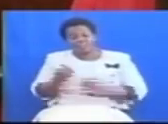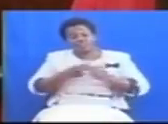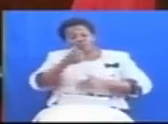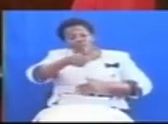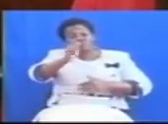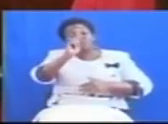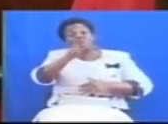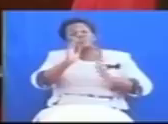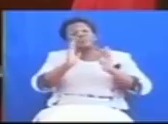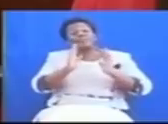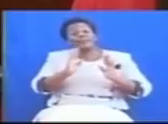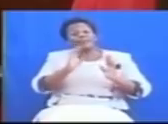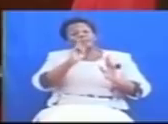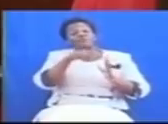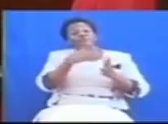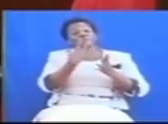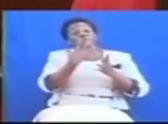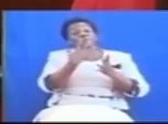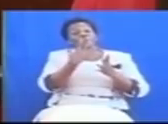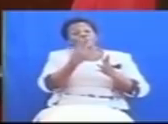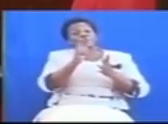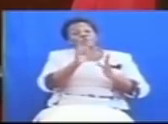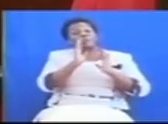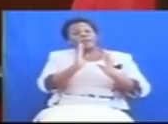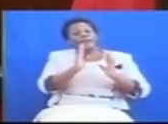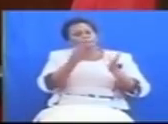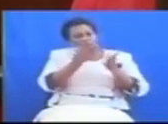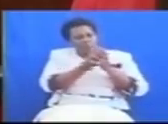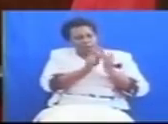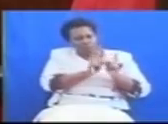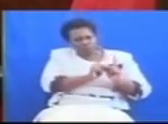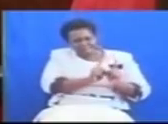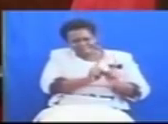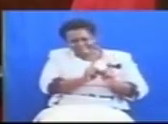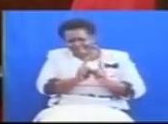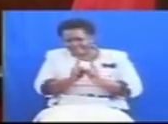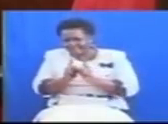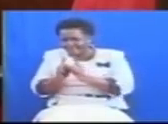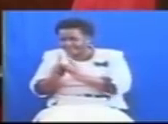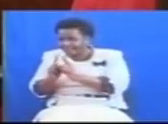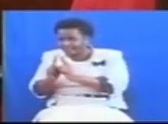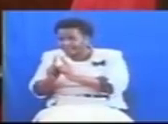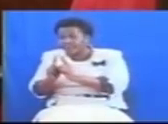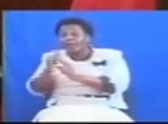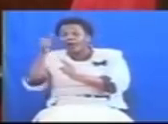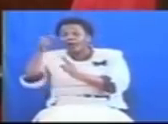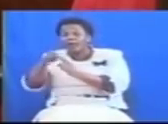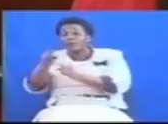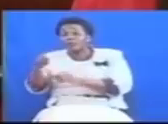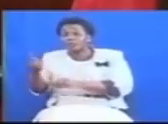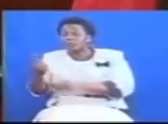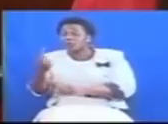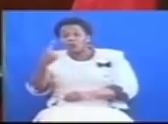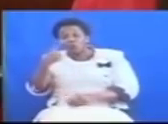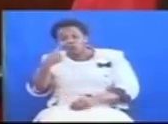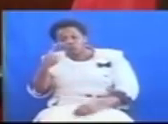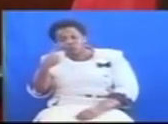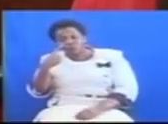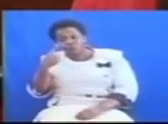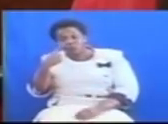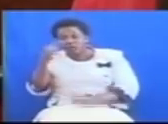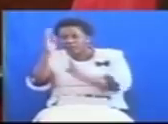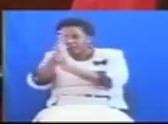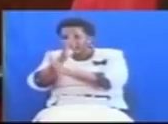sasa kuambatana na mheshimiwa Profesa Norman King Sigala ili kwenda kujionea mwenyewe